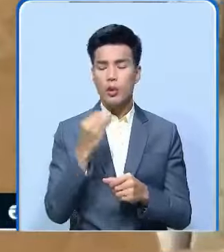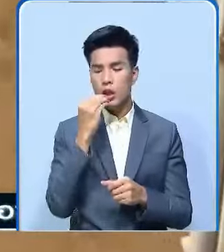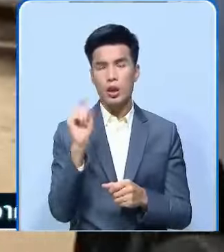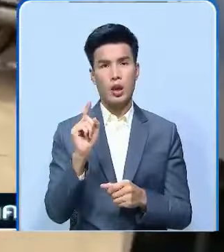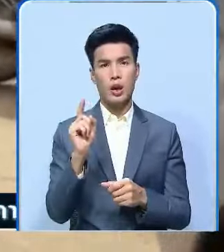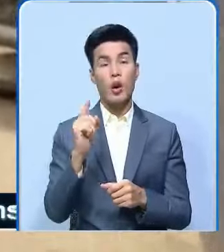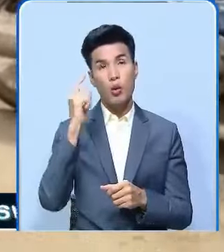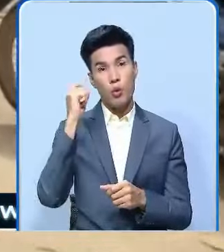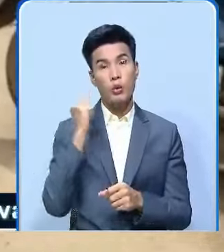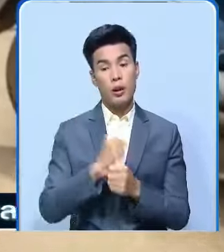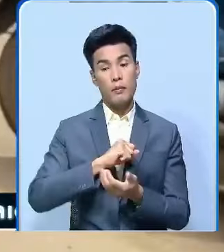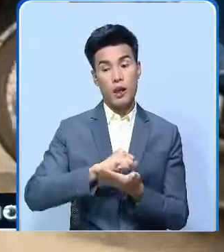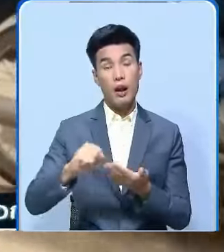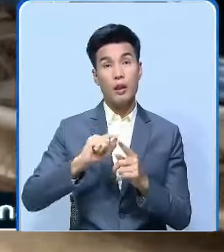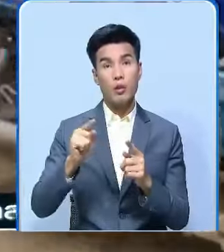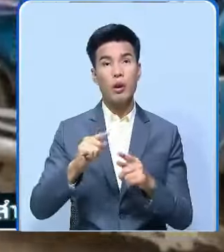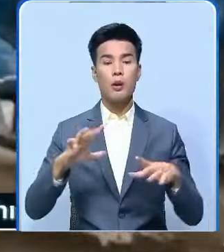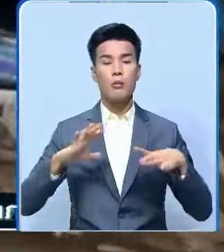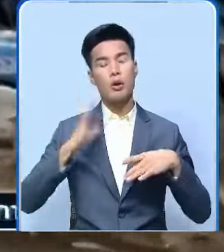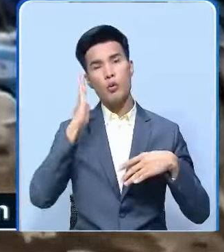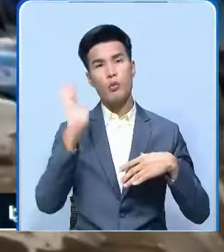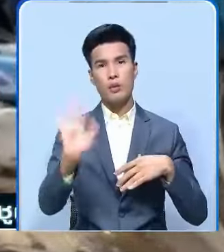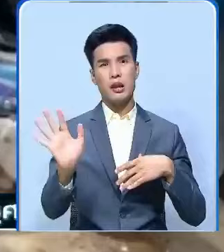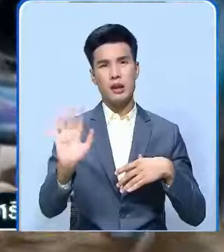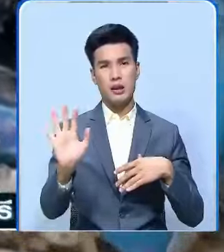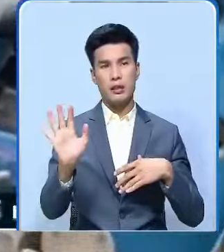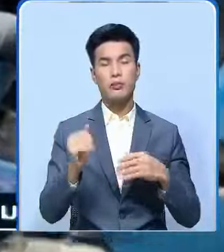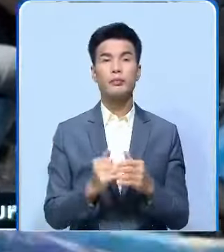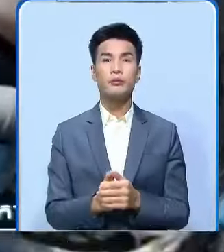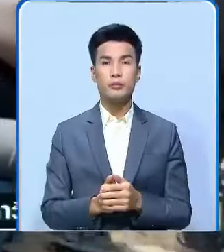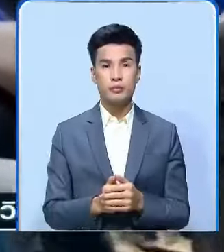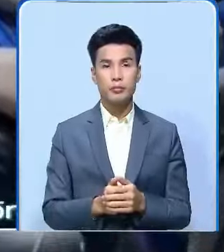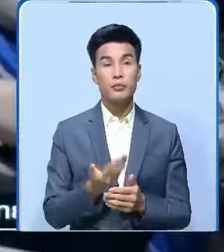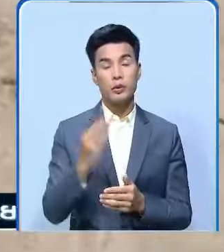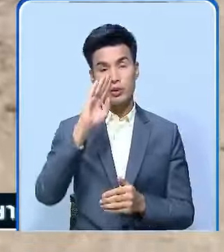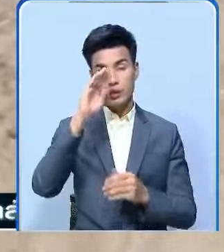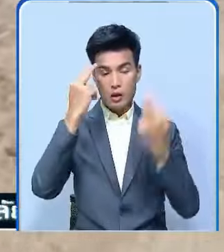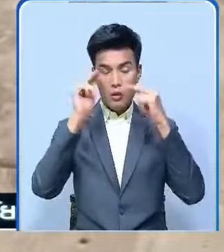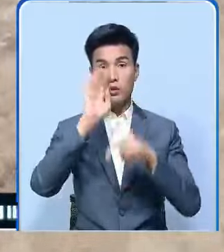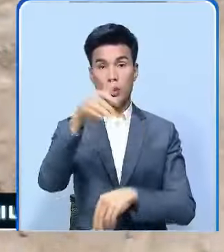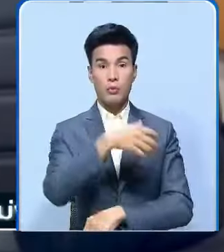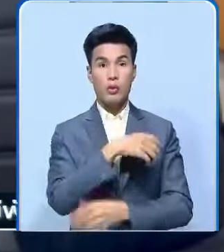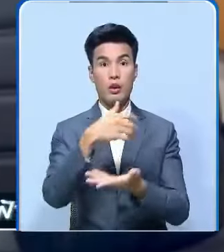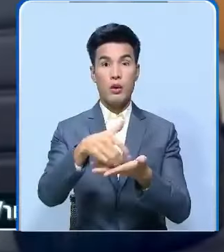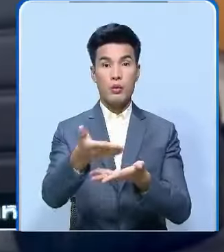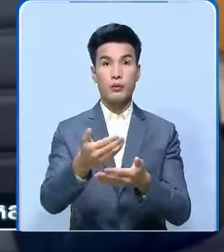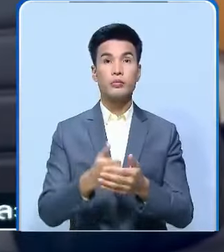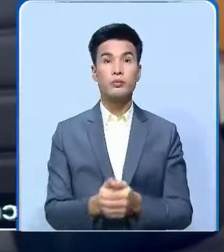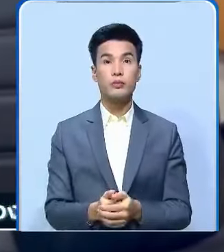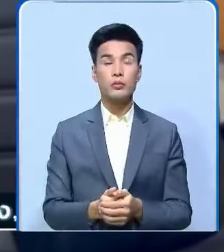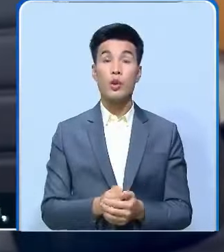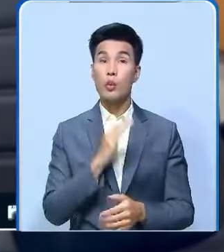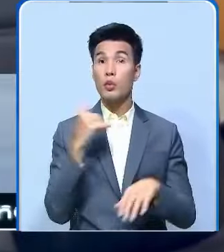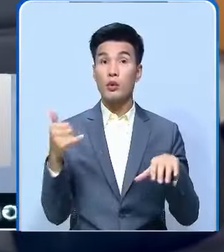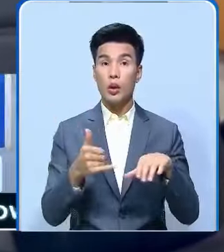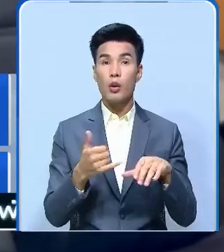เข้าใจแหละว่าเข้าไปทำความสะอาดแต่มันพักอาศัยมันอาจจะลำบากนิดนึงเอ้าฟังเสียงทางนายกเทศมนตรีหน่อย กลับไปก็หนึ่งค